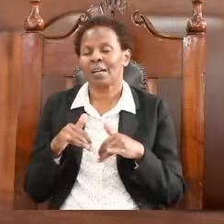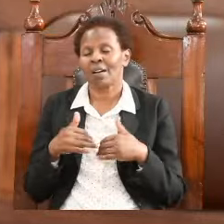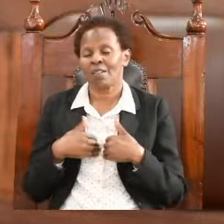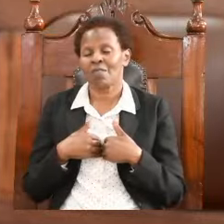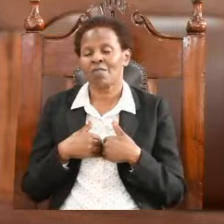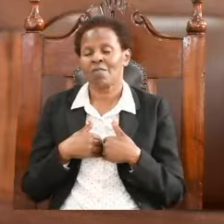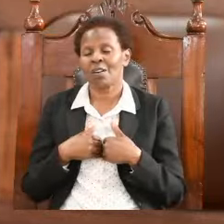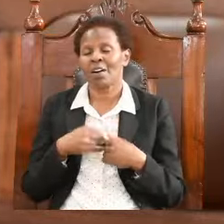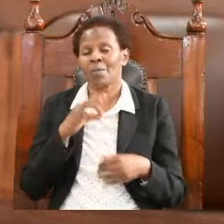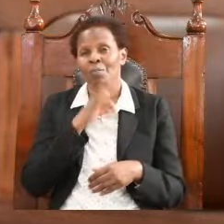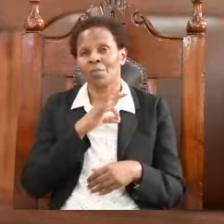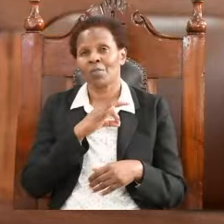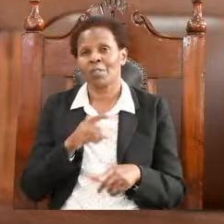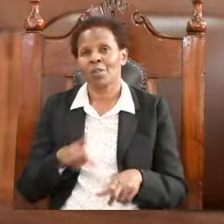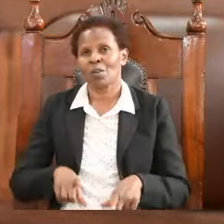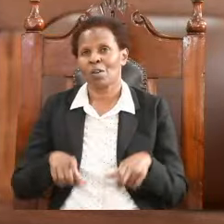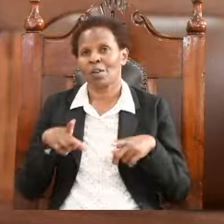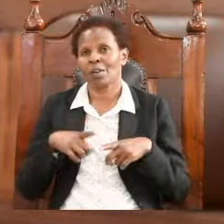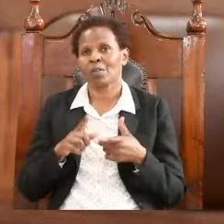uguni